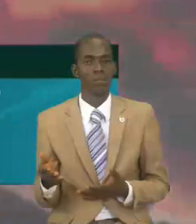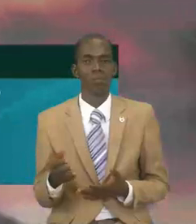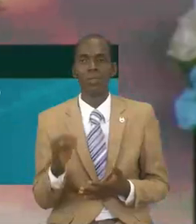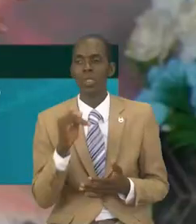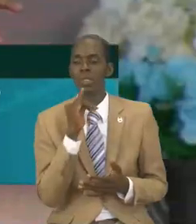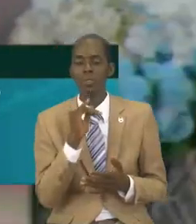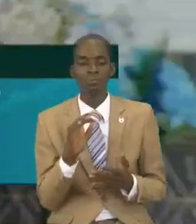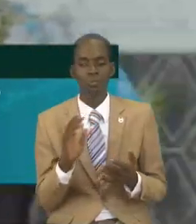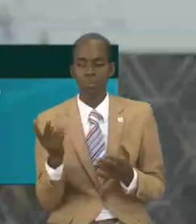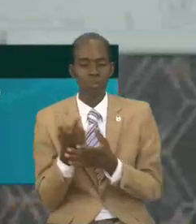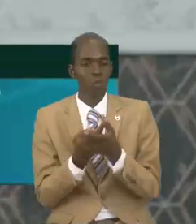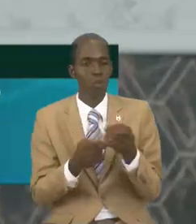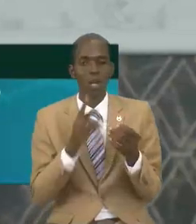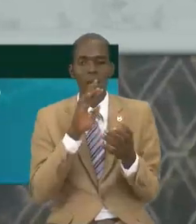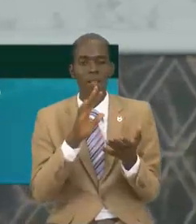c'est comme